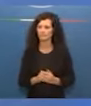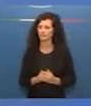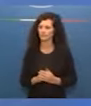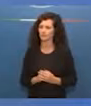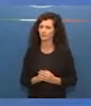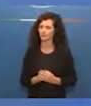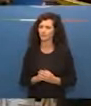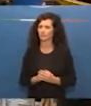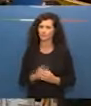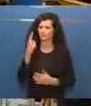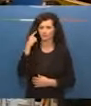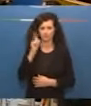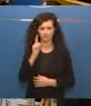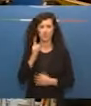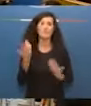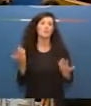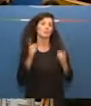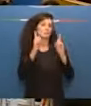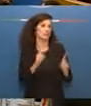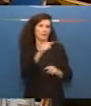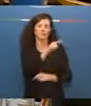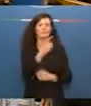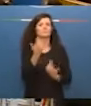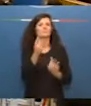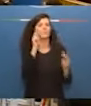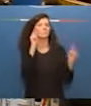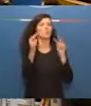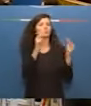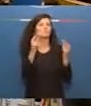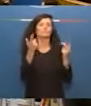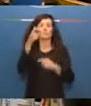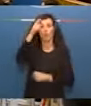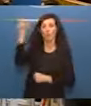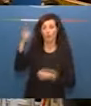è è una e una visione che il governo attuale non condivide insomma